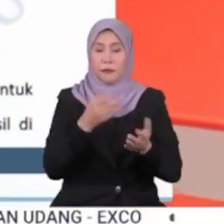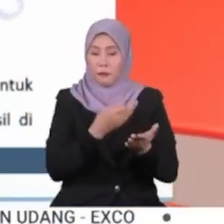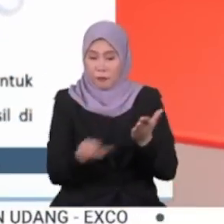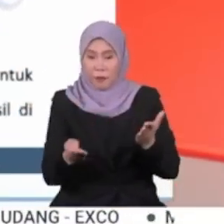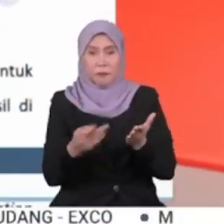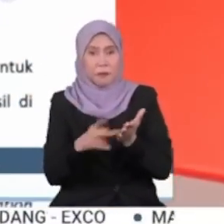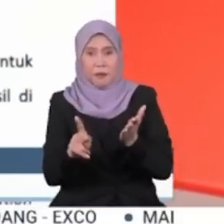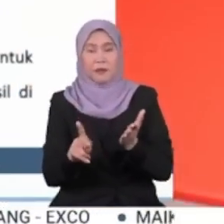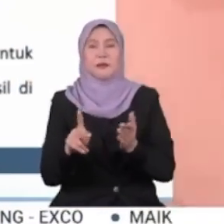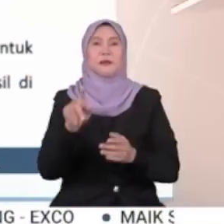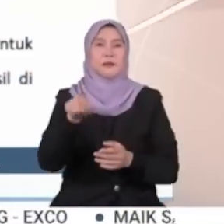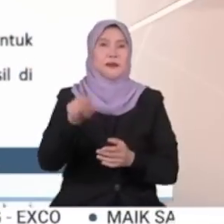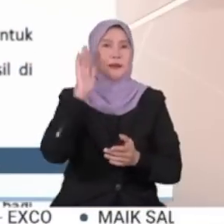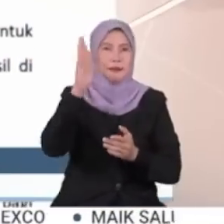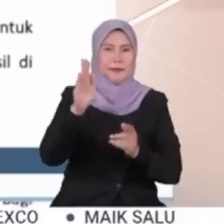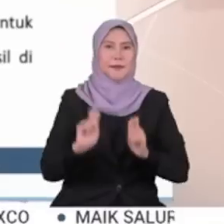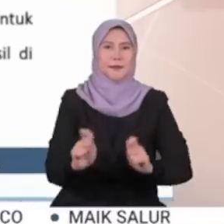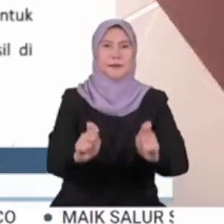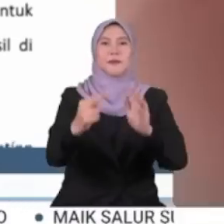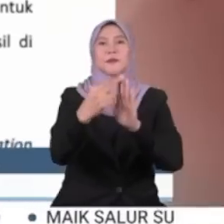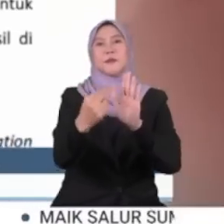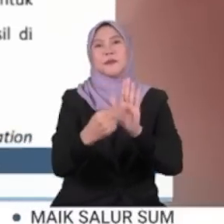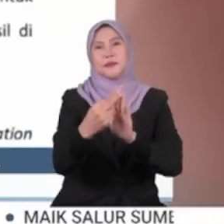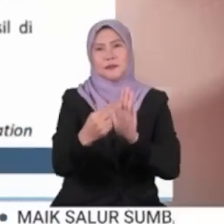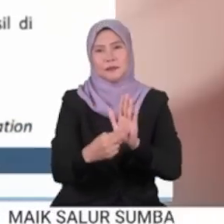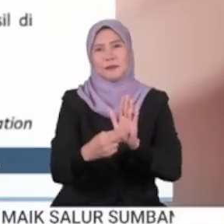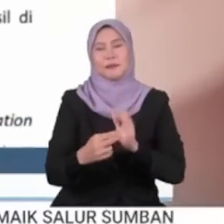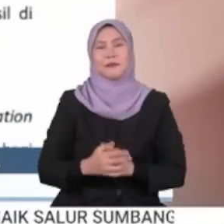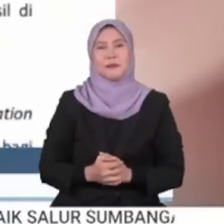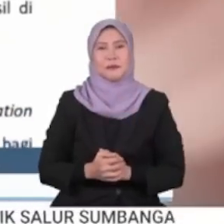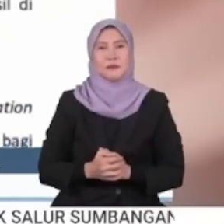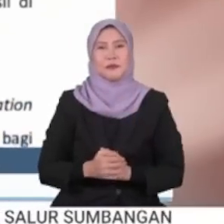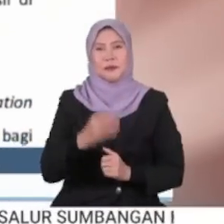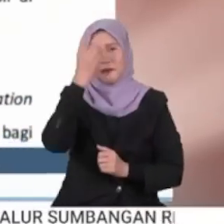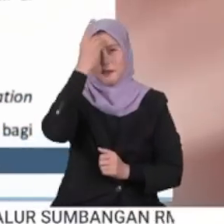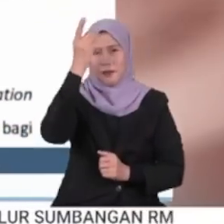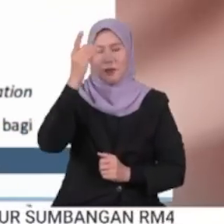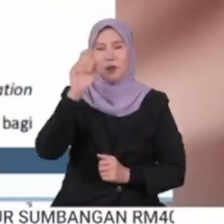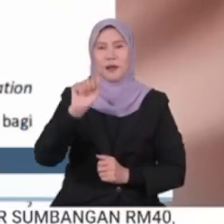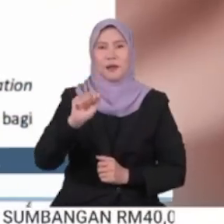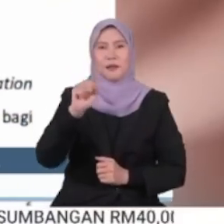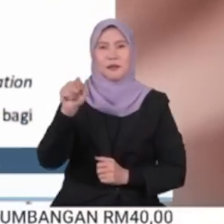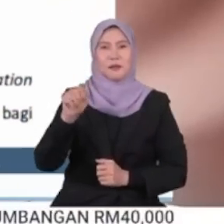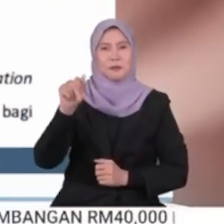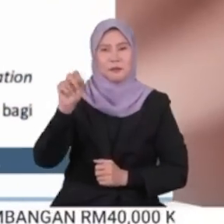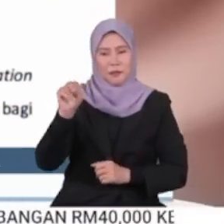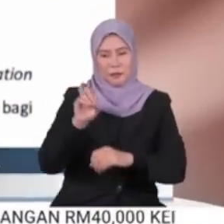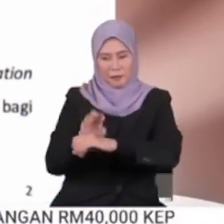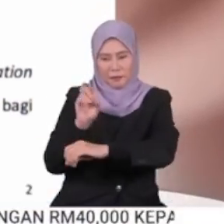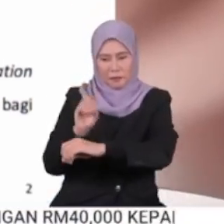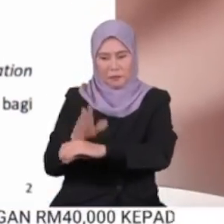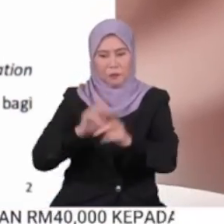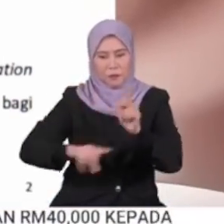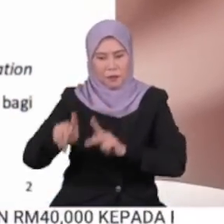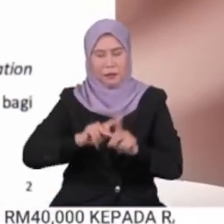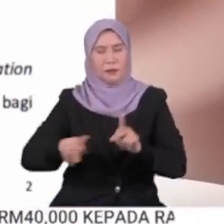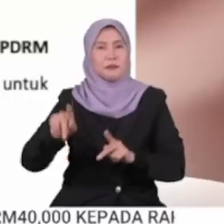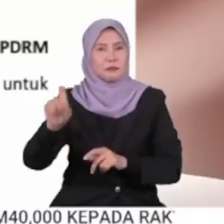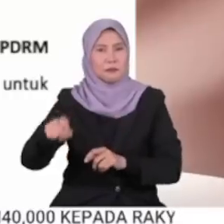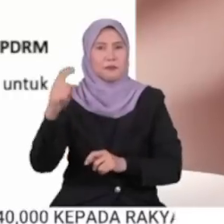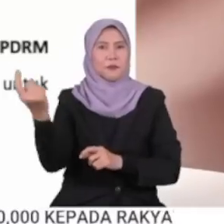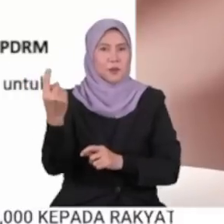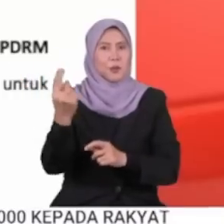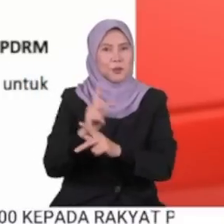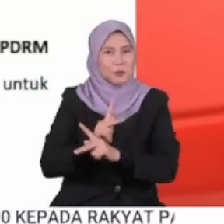gagal, pemilik email akan diambil tindakan undang-undang. Sehubungan itu, Datuk Muhammad Azman menasihati orang ramai agar